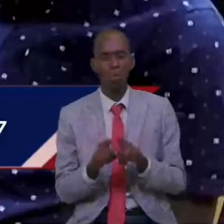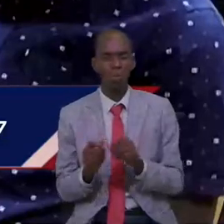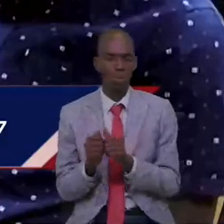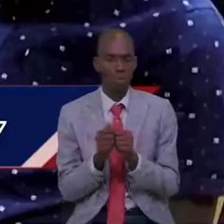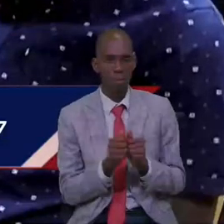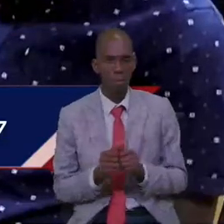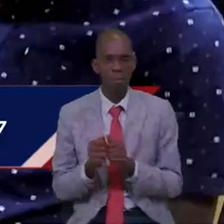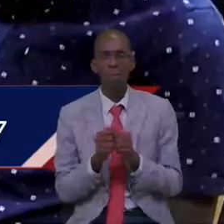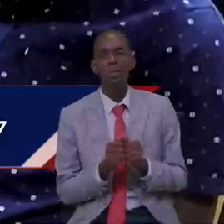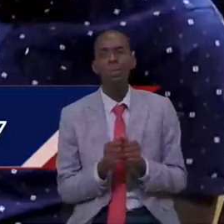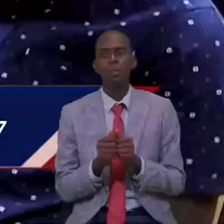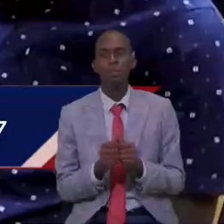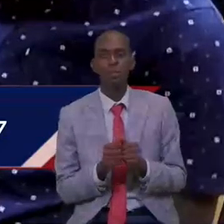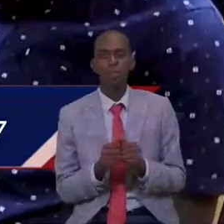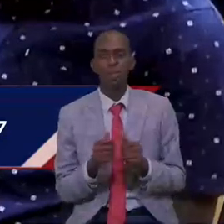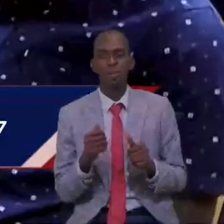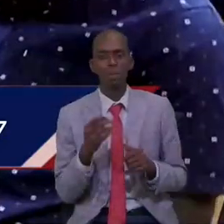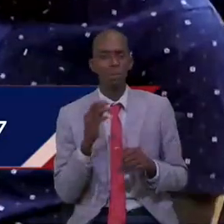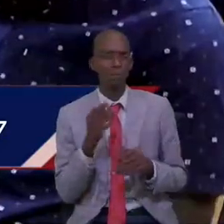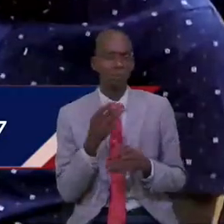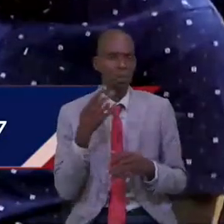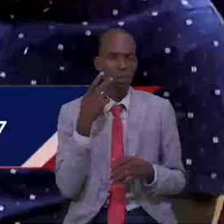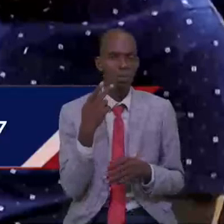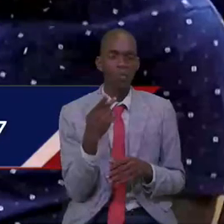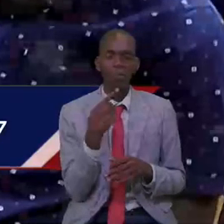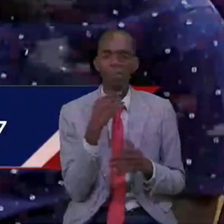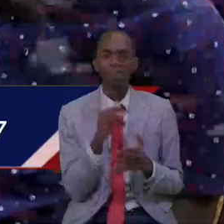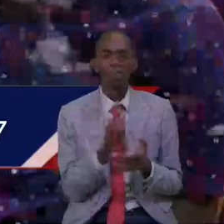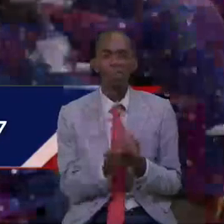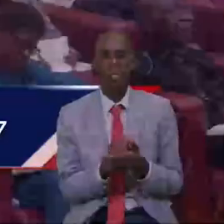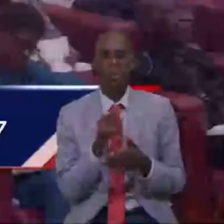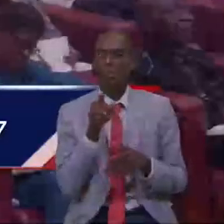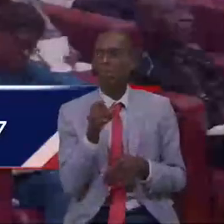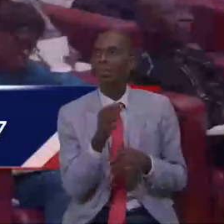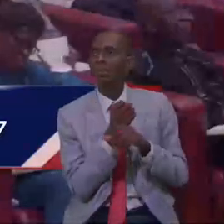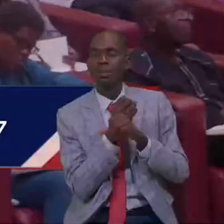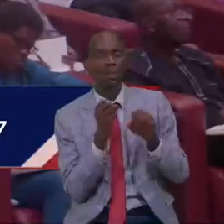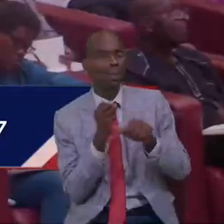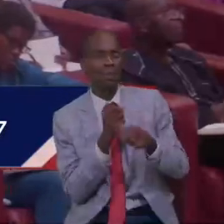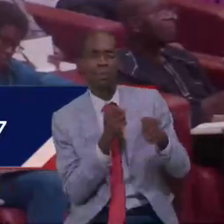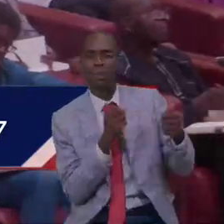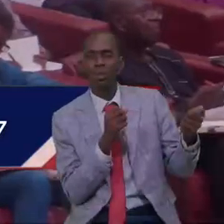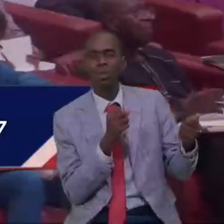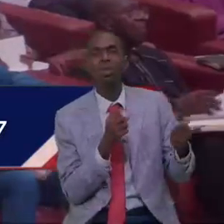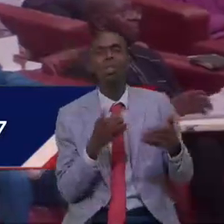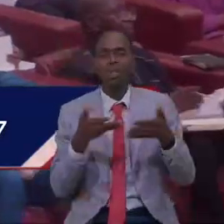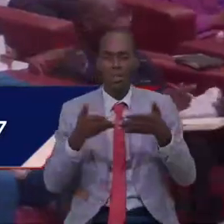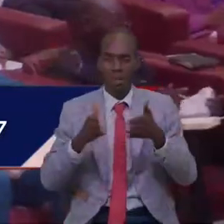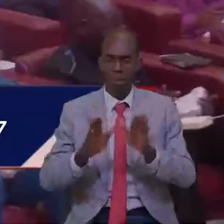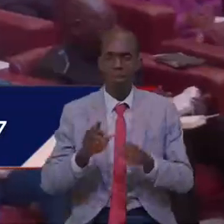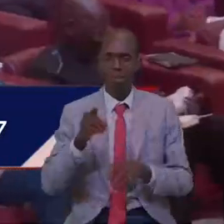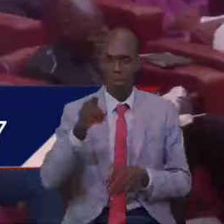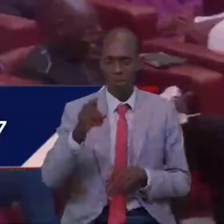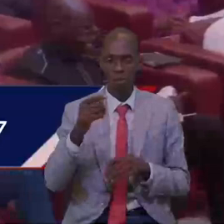Le peuple se tenait là et regardait. Les magistrats se moquaient de Jésus, disant, «